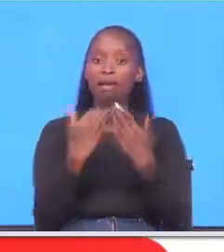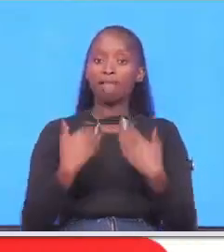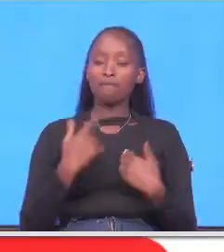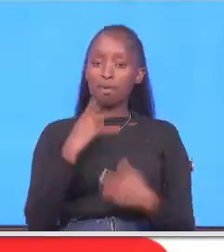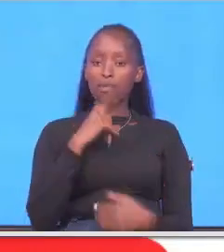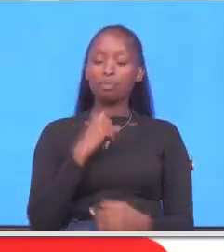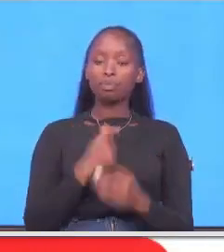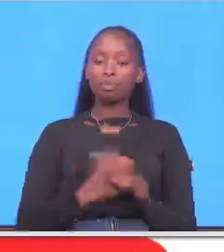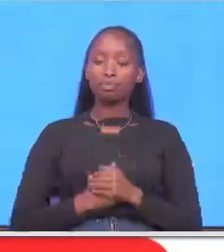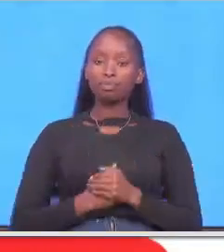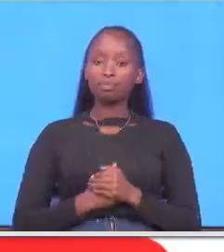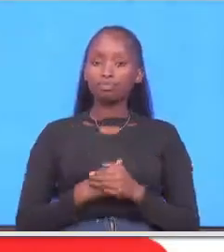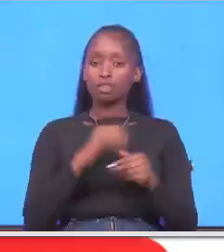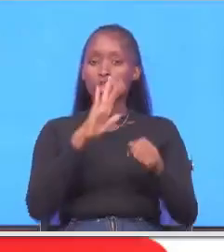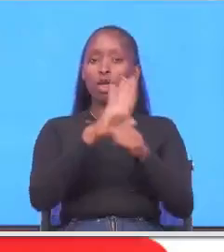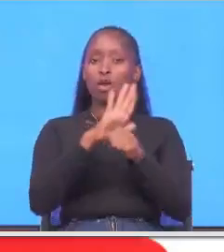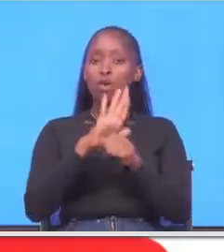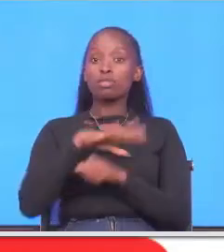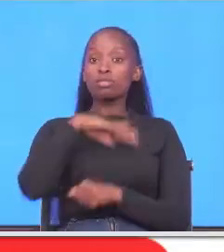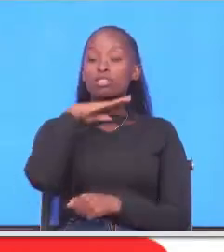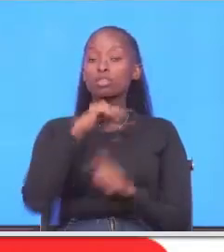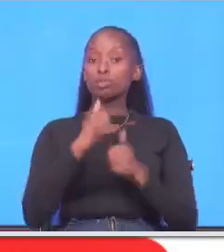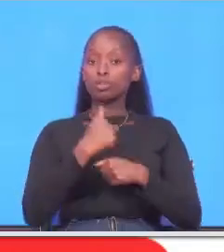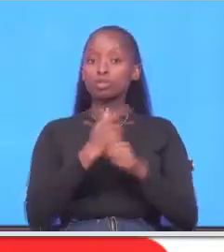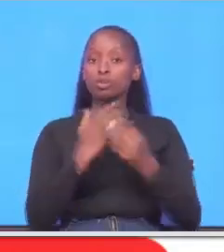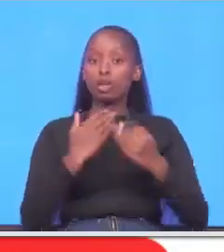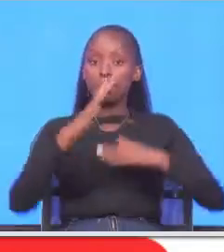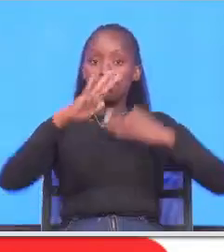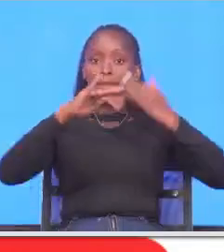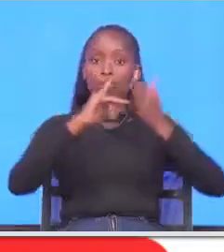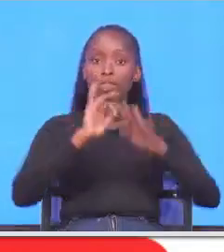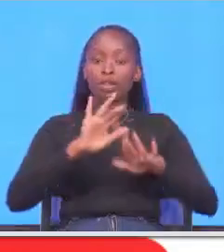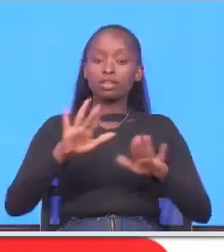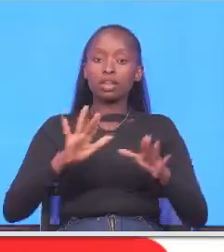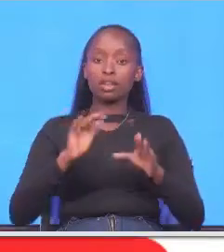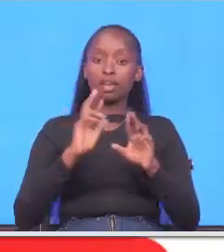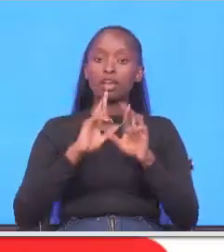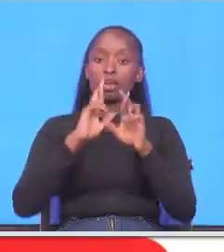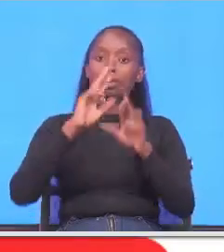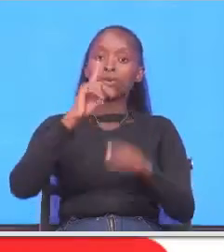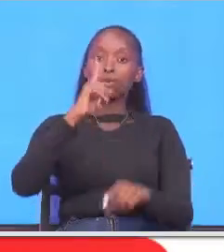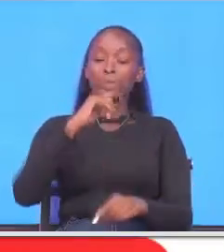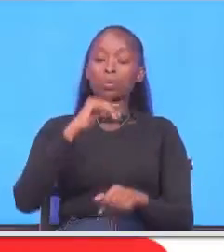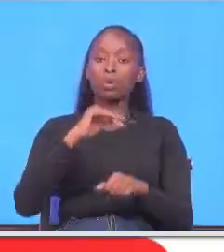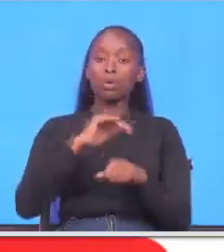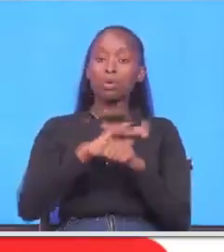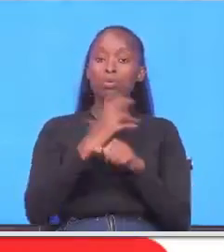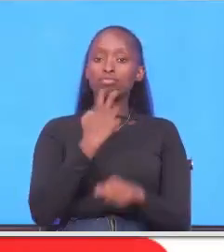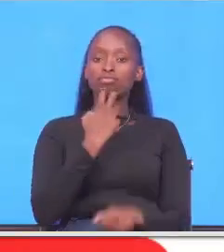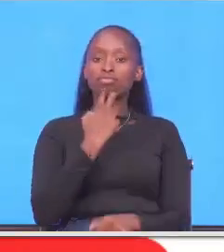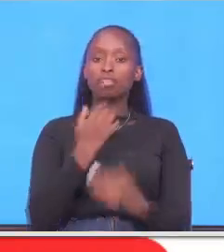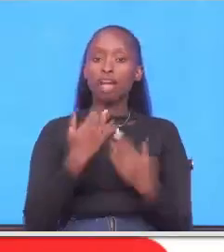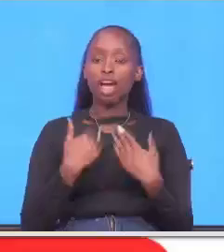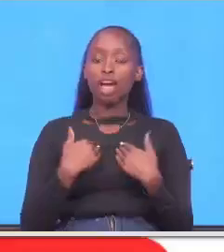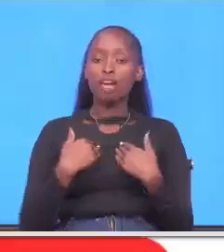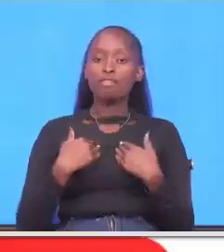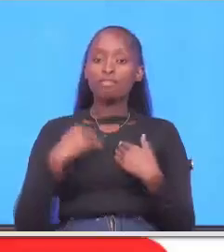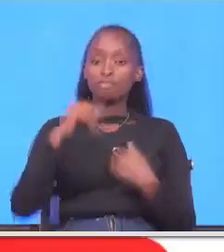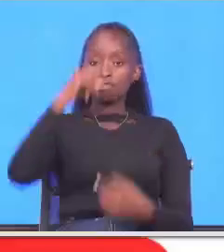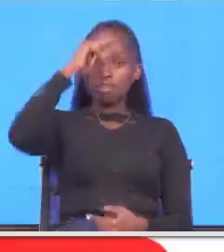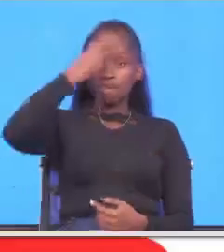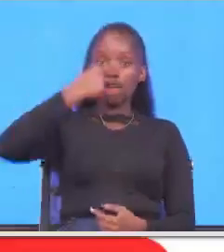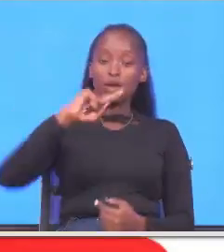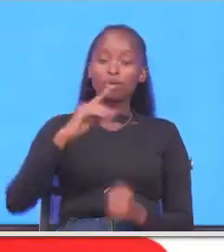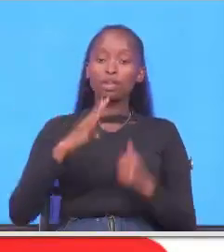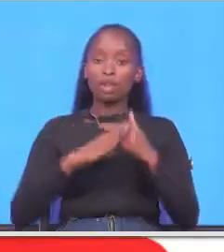Vifo zaidi vilivyosababishwa na mafuriko yanayoshuhudiwa nchini vimeripotiwa. Jumanne, serikali ikitangaza kuwa miili 9 ilipatikana